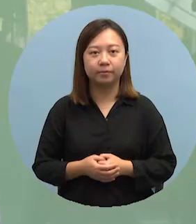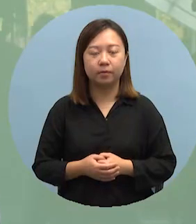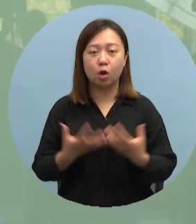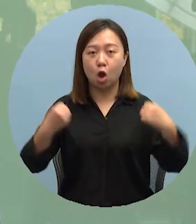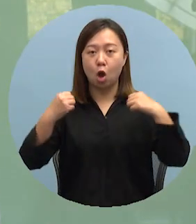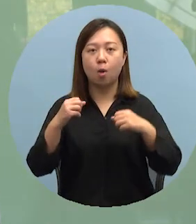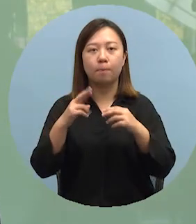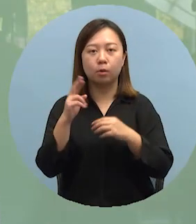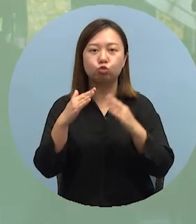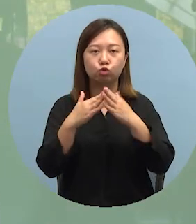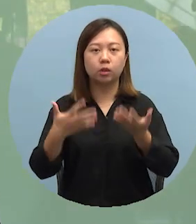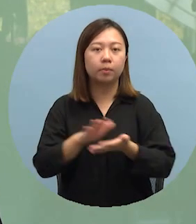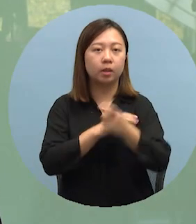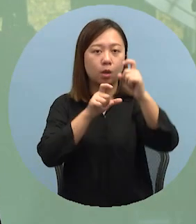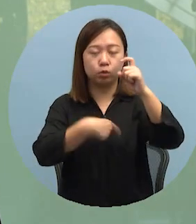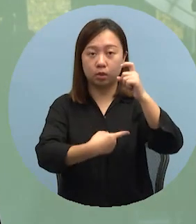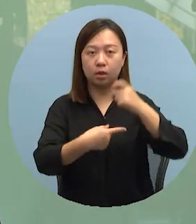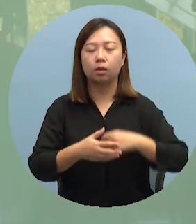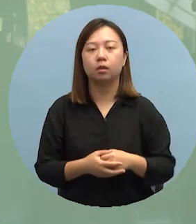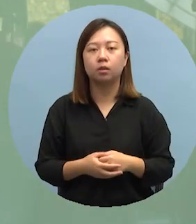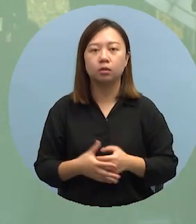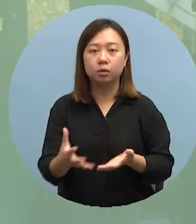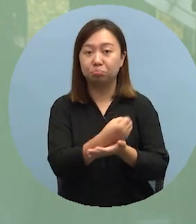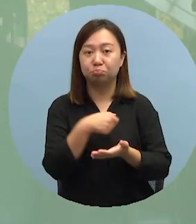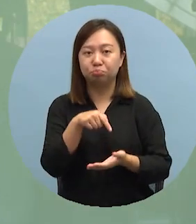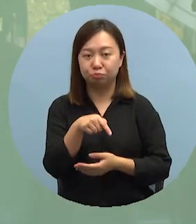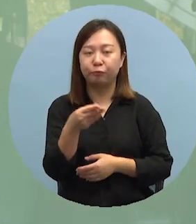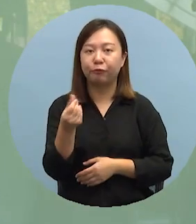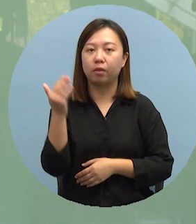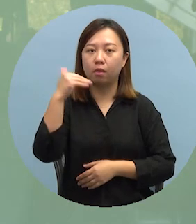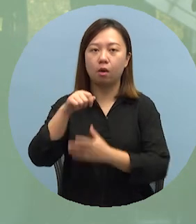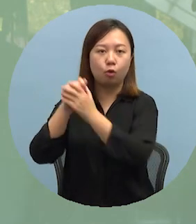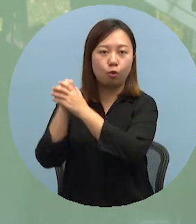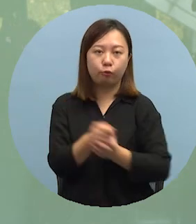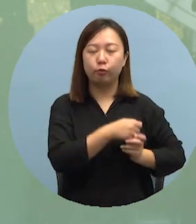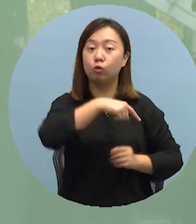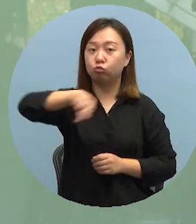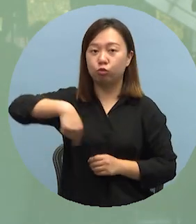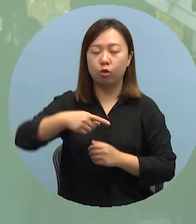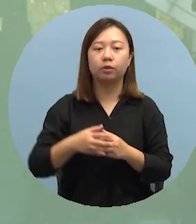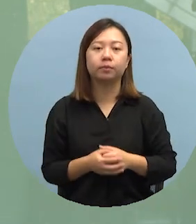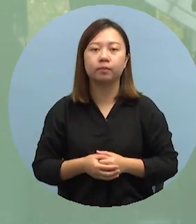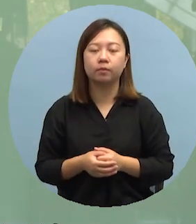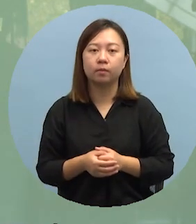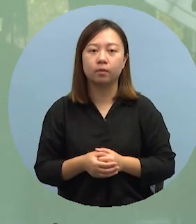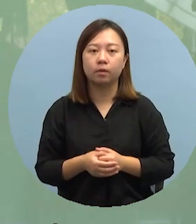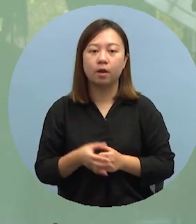康文署啊，喺今年9月1日咧，就將會接管咧喺粉嶺高爾夫球場